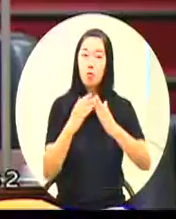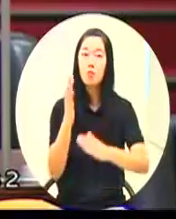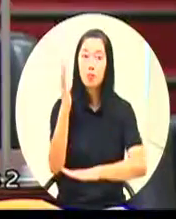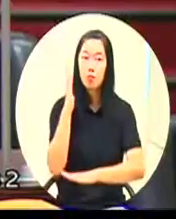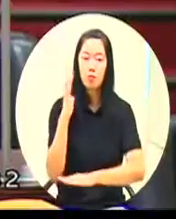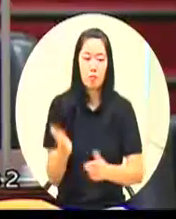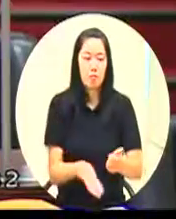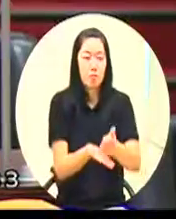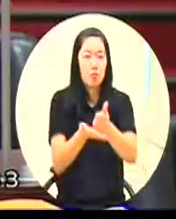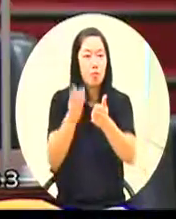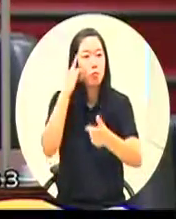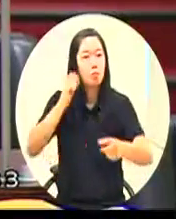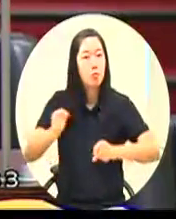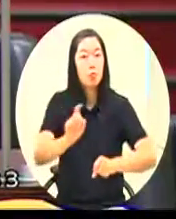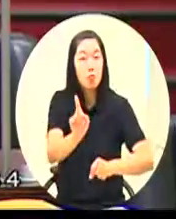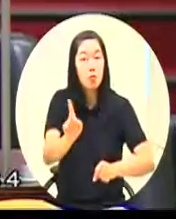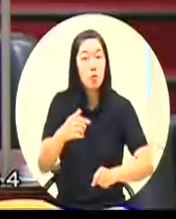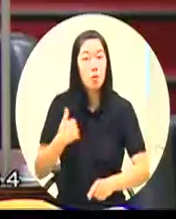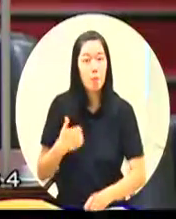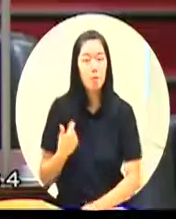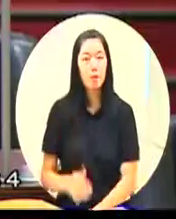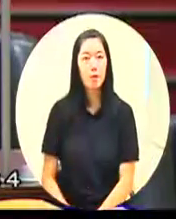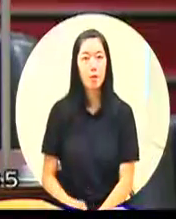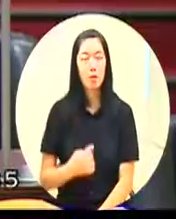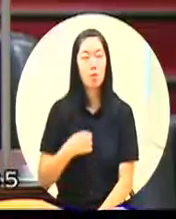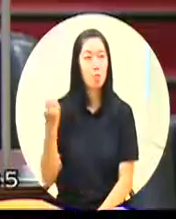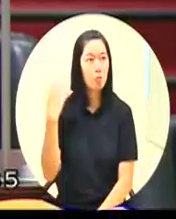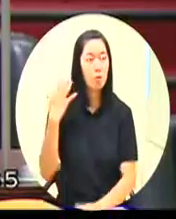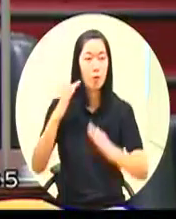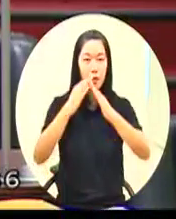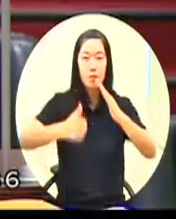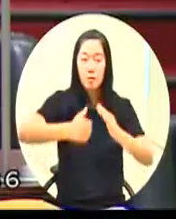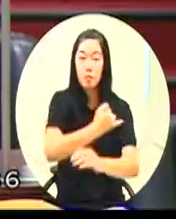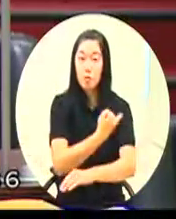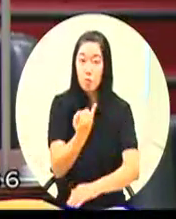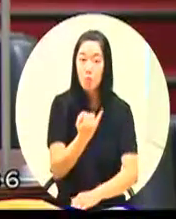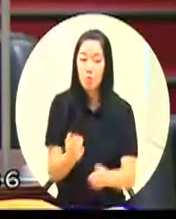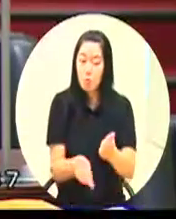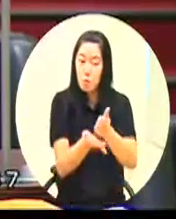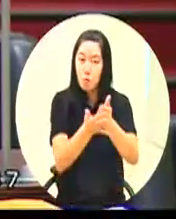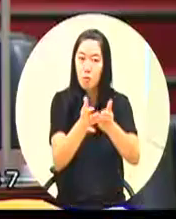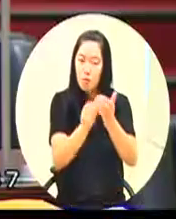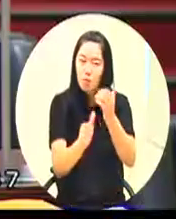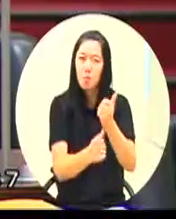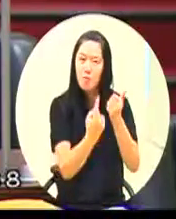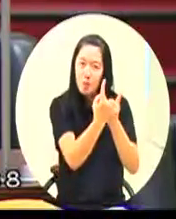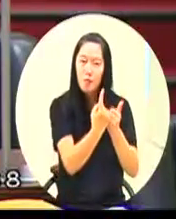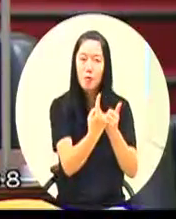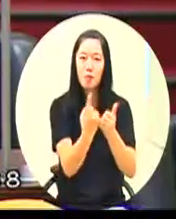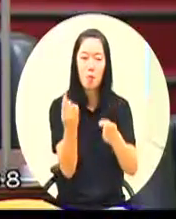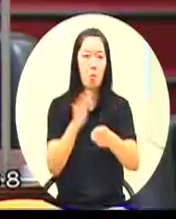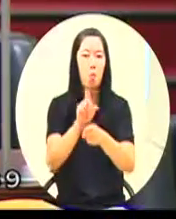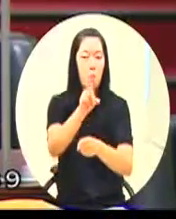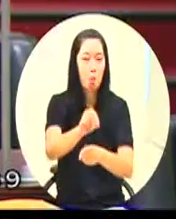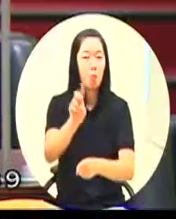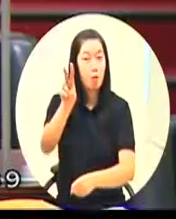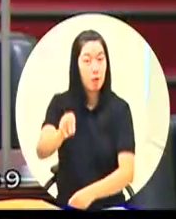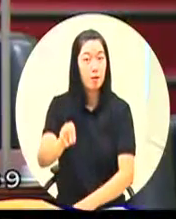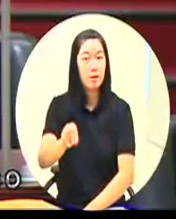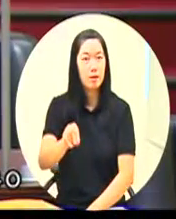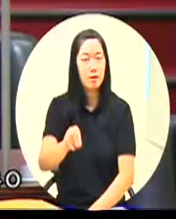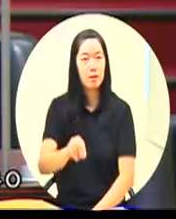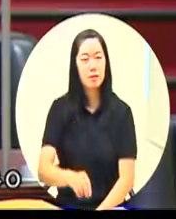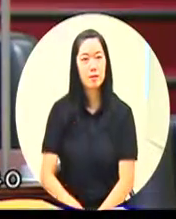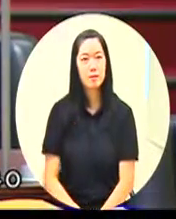底鼓励的政策是怎么样哈、哦？我只听到说市长。好，你只是鼓励人家多生一个小孩子出来，你说补助1万块、2万块， 就